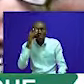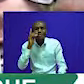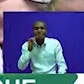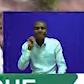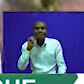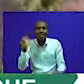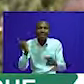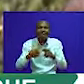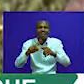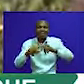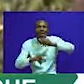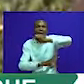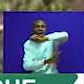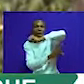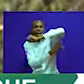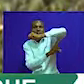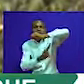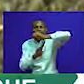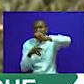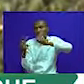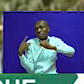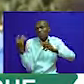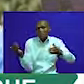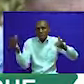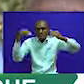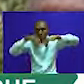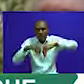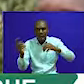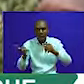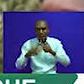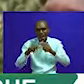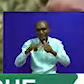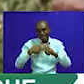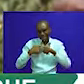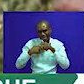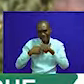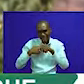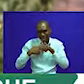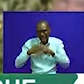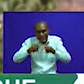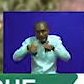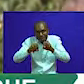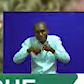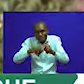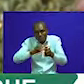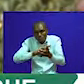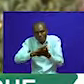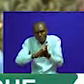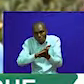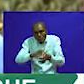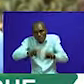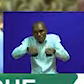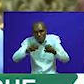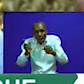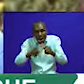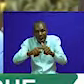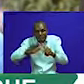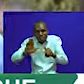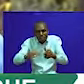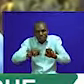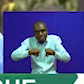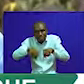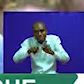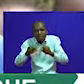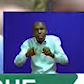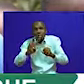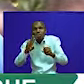sababu hii daraja venye ilianguka tu jana, mimi nimekuwa hapa na customer wangu wa kuosha pikipiki hapa. Pikipiki za customer zangu